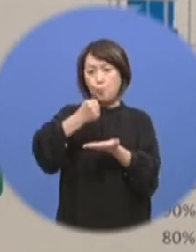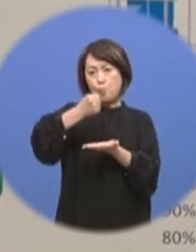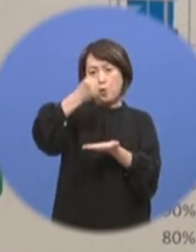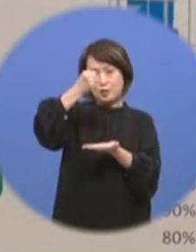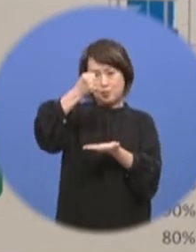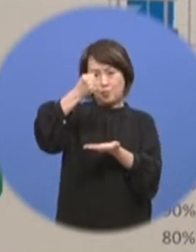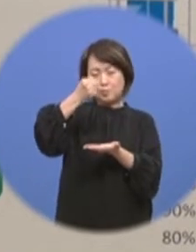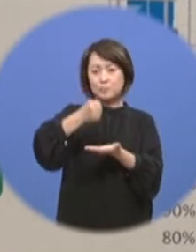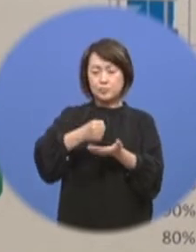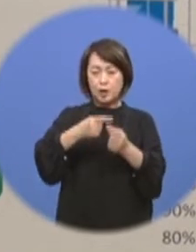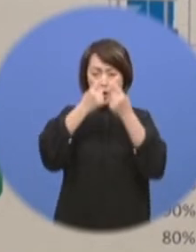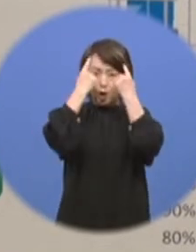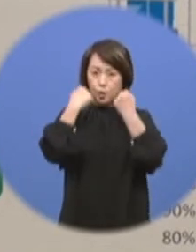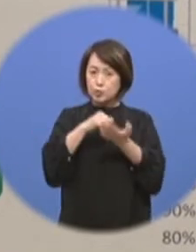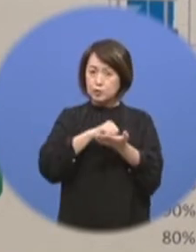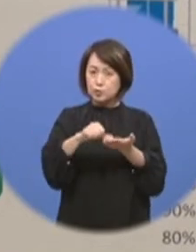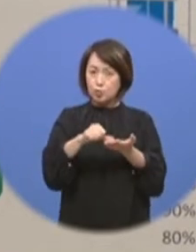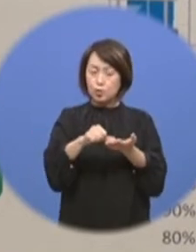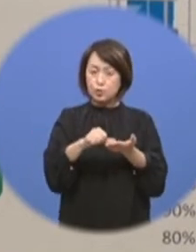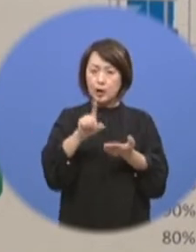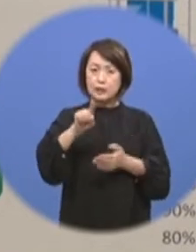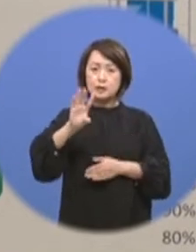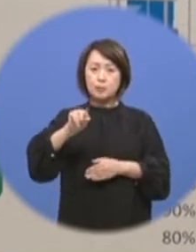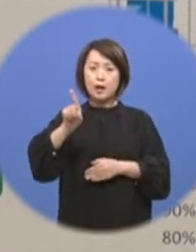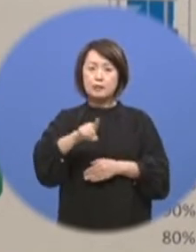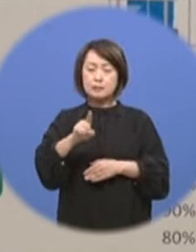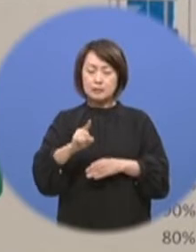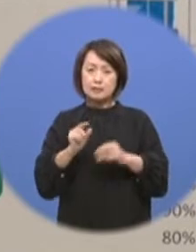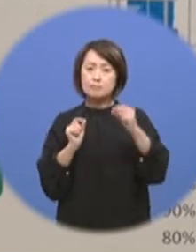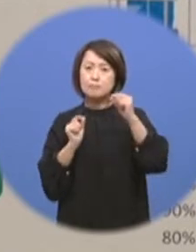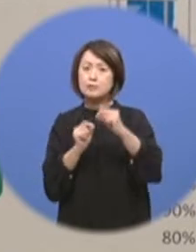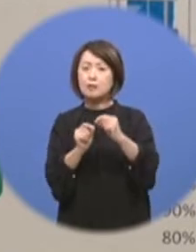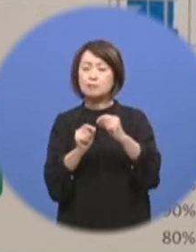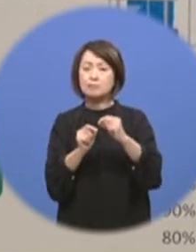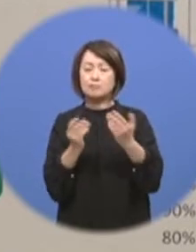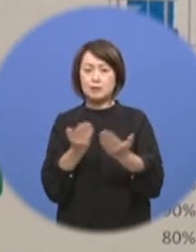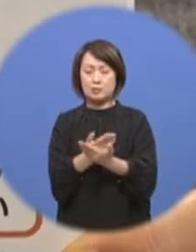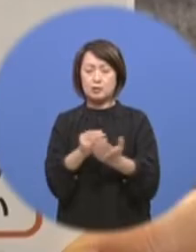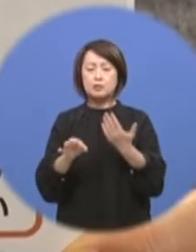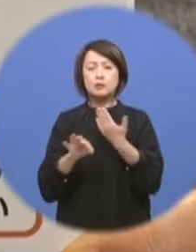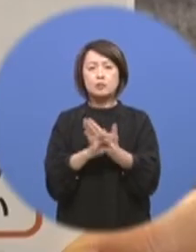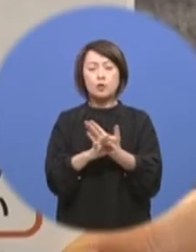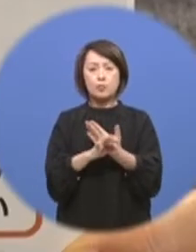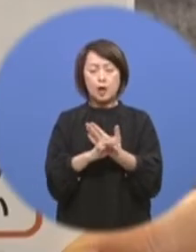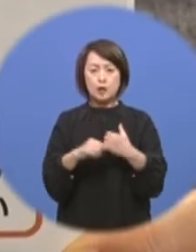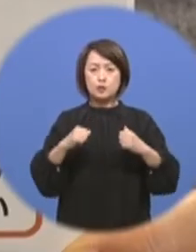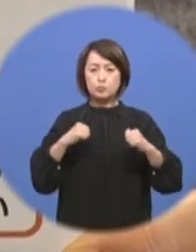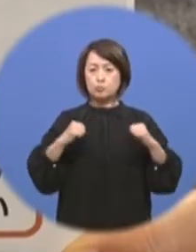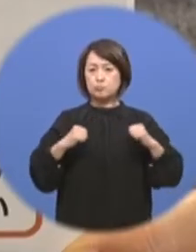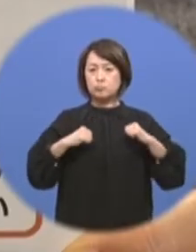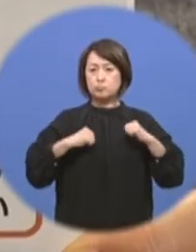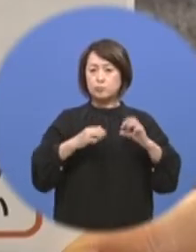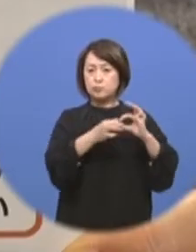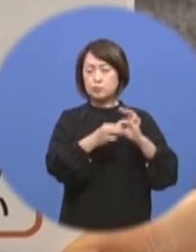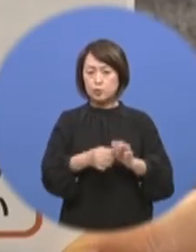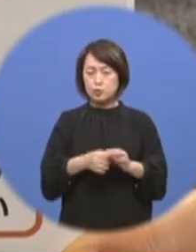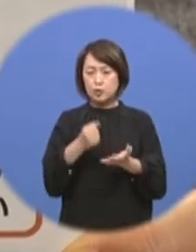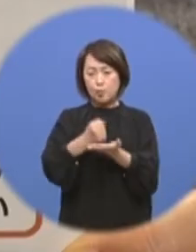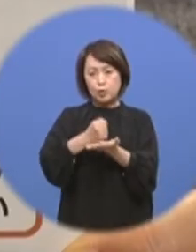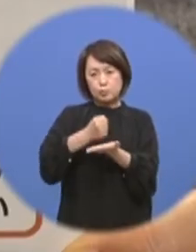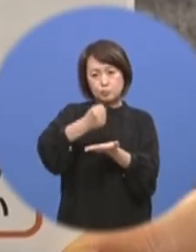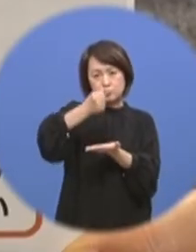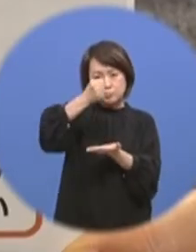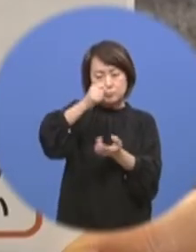登録者数が1万人近くになってますが自分が運動したらポイントが貯まるそれから高齢者向け介護予防体操